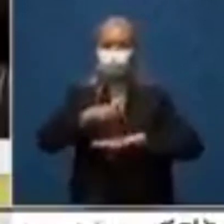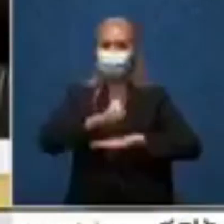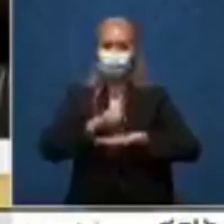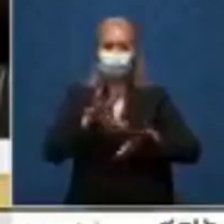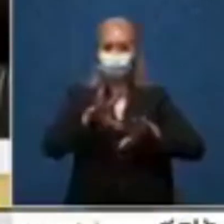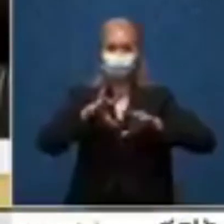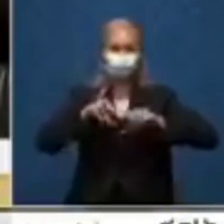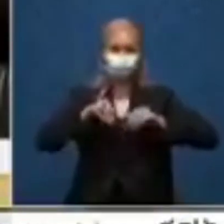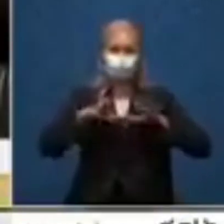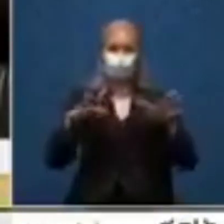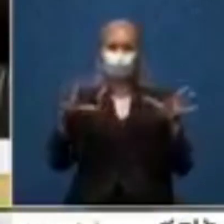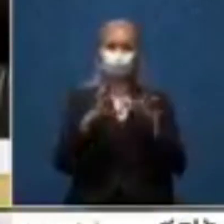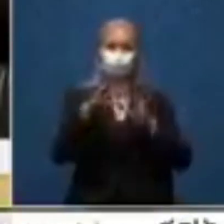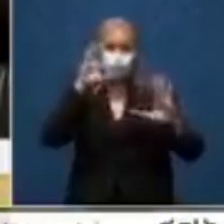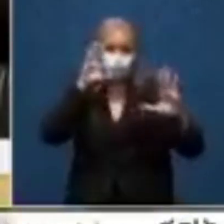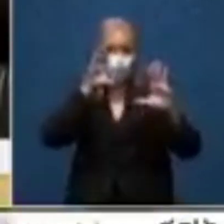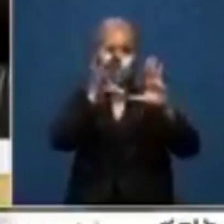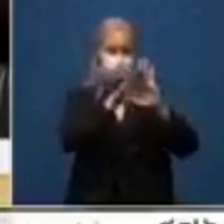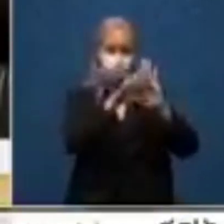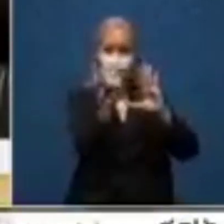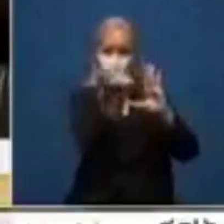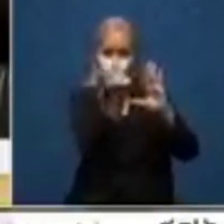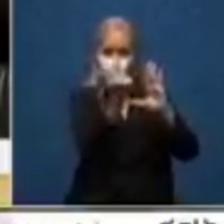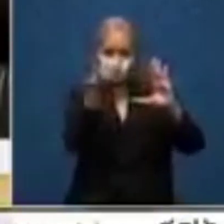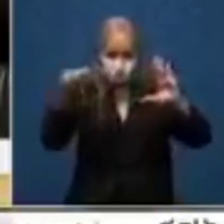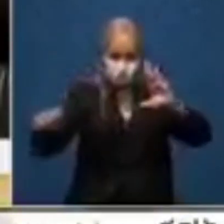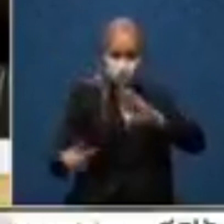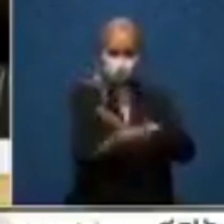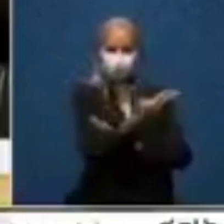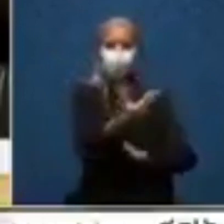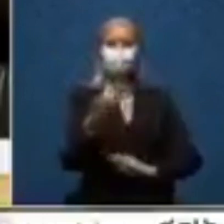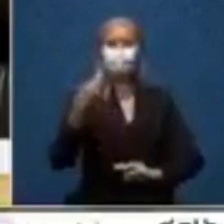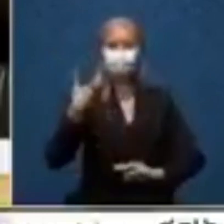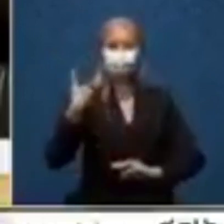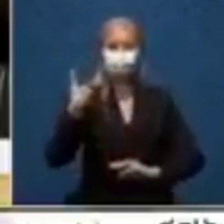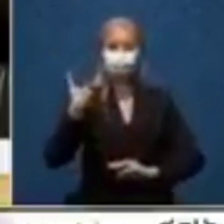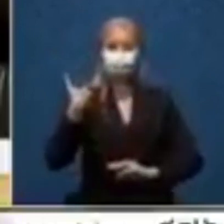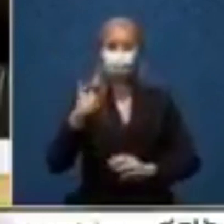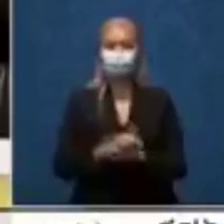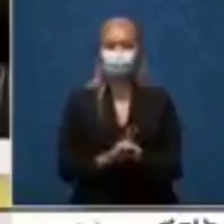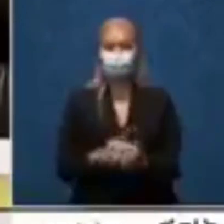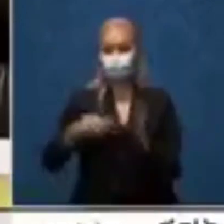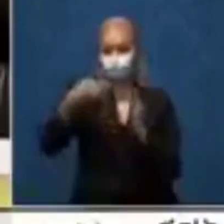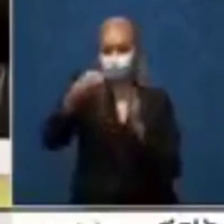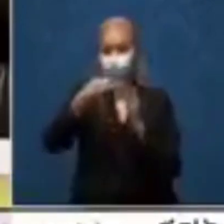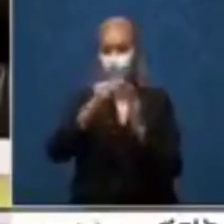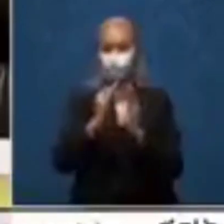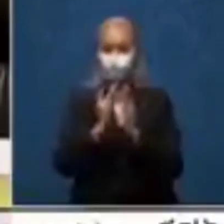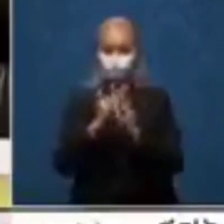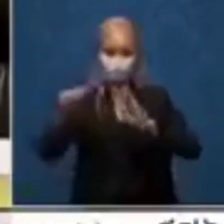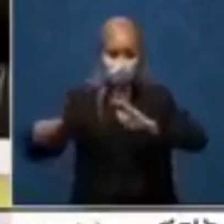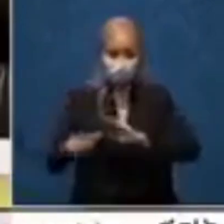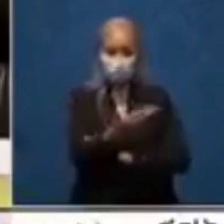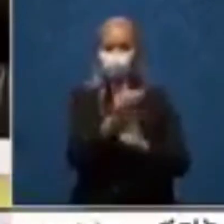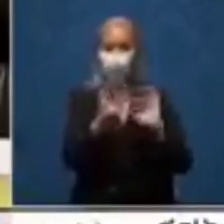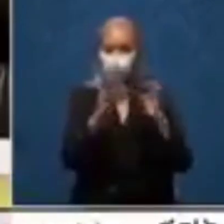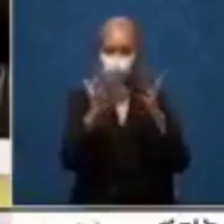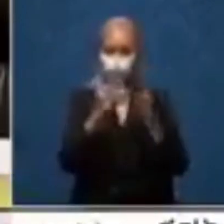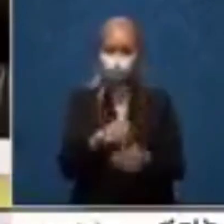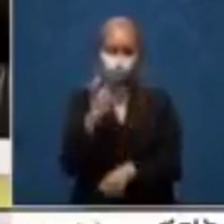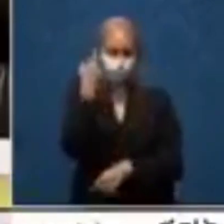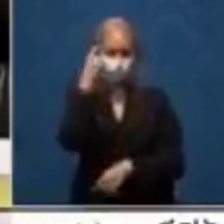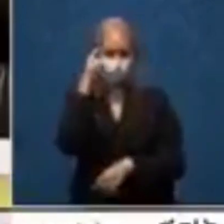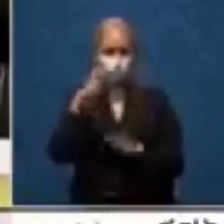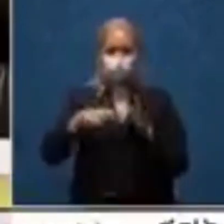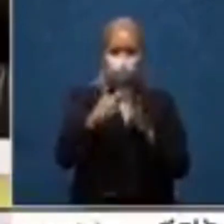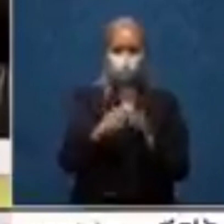ดิฉันนำสไลด์อีกภาพหนึ่งนะคะที่เป็นภาพวันรุ่งขึ้นของเหตุการณ์ยิงที่หนองบัวลำพูได้ขึ้นจอในวันนี้ดิฉันไม่ทราบเหตุผล